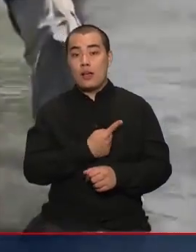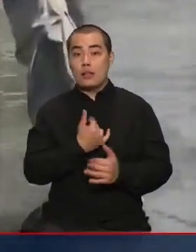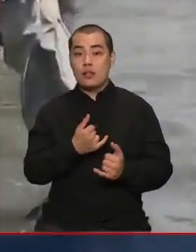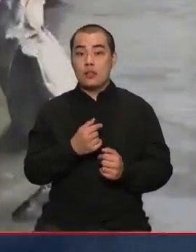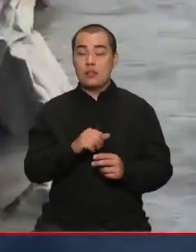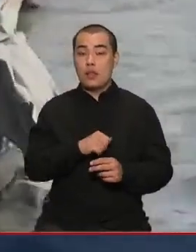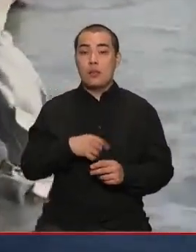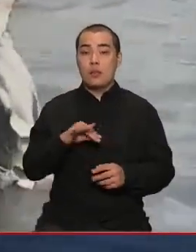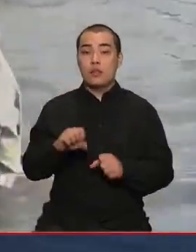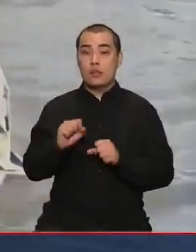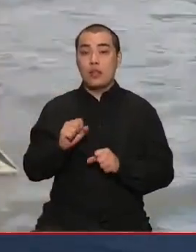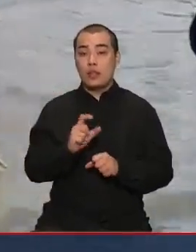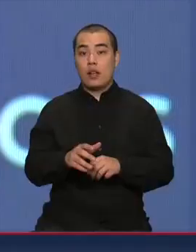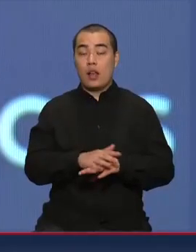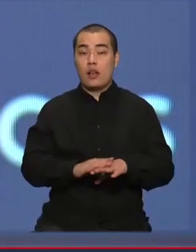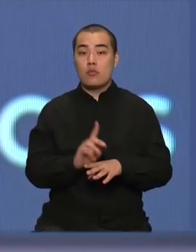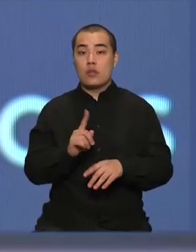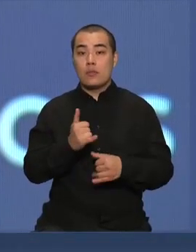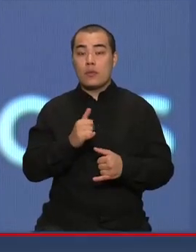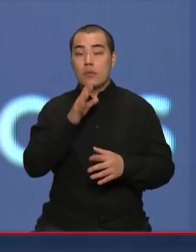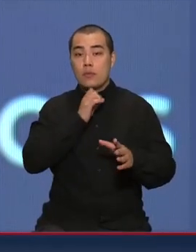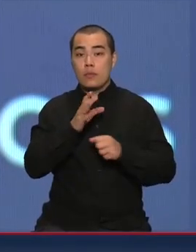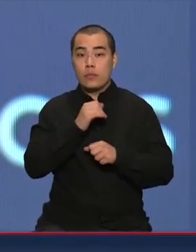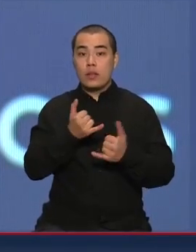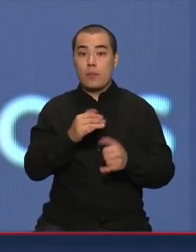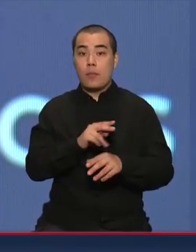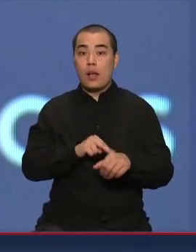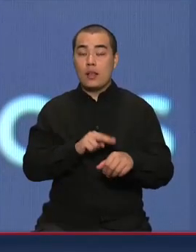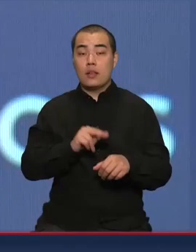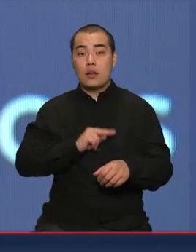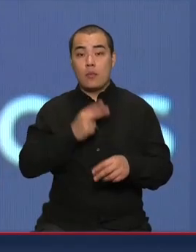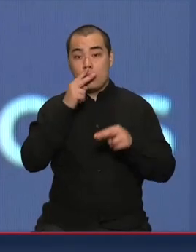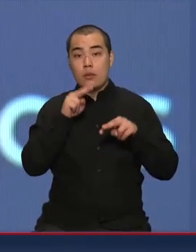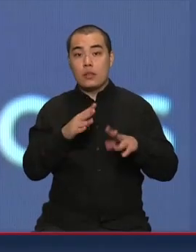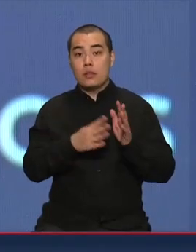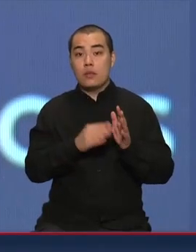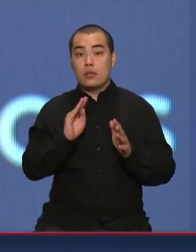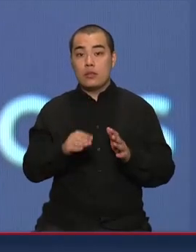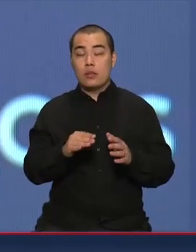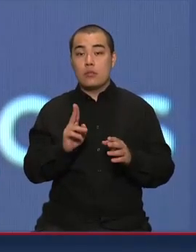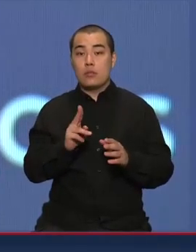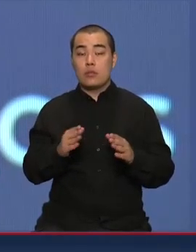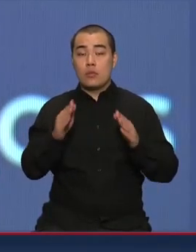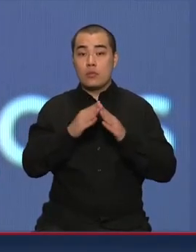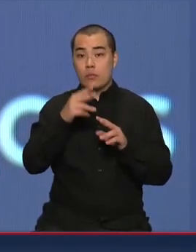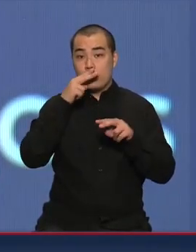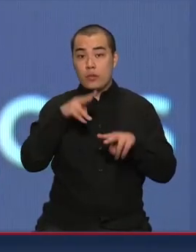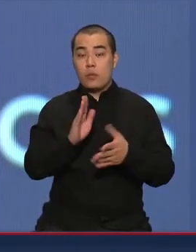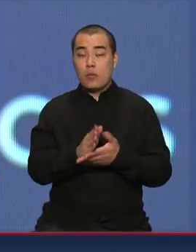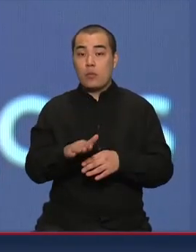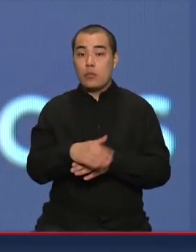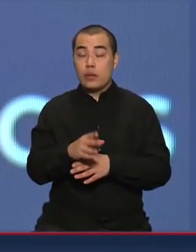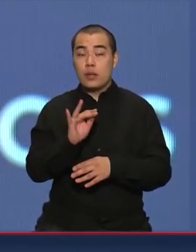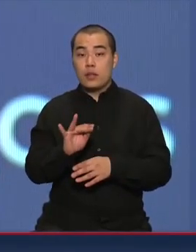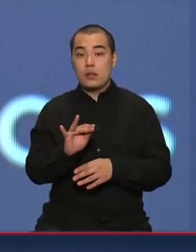но и защитить граждан от мародерства. Под охраной полиции сейчас находится более 9 тысяч покинутых жилых домов и иных